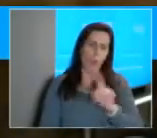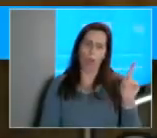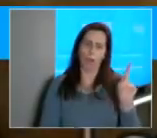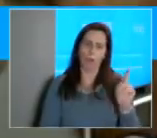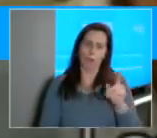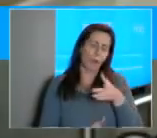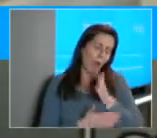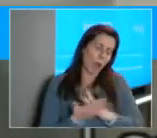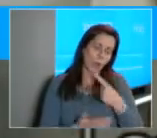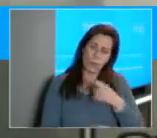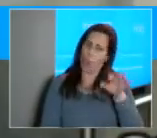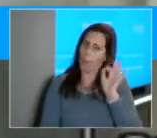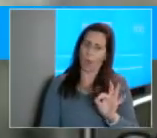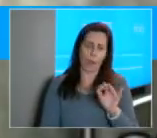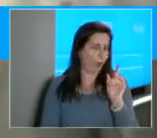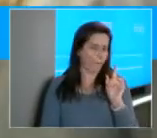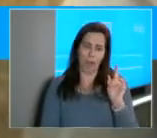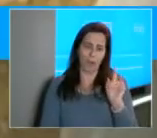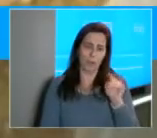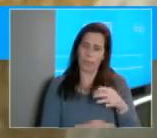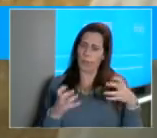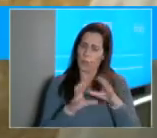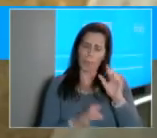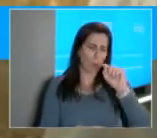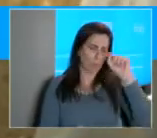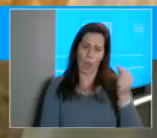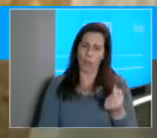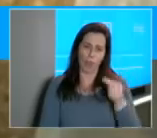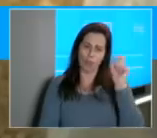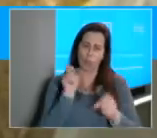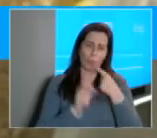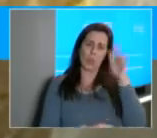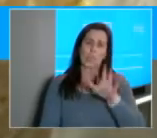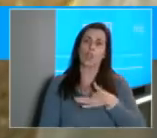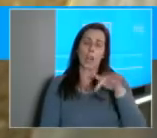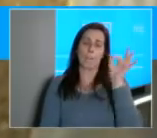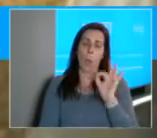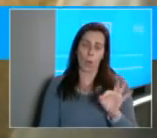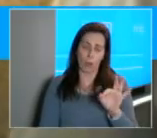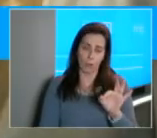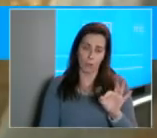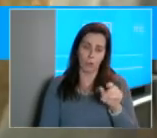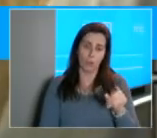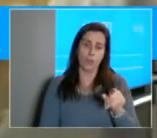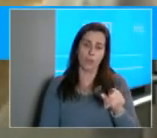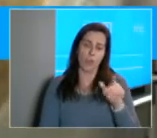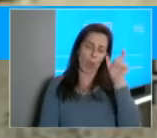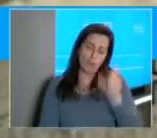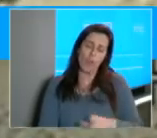מי שטוען שהוא פוגעני, אבל זו קבוצה מאוד מצומצמת של אנשים שהם שוחרי